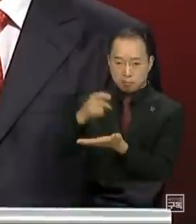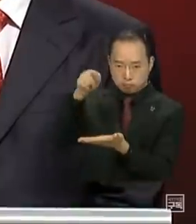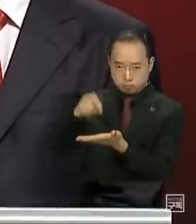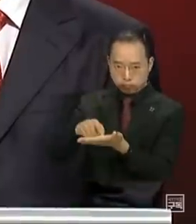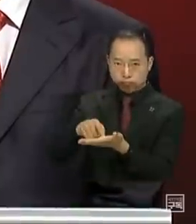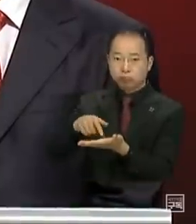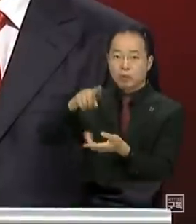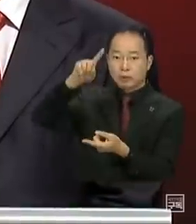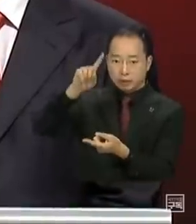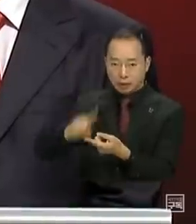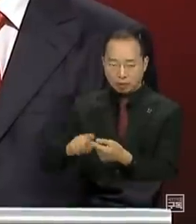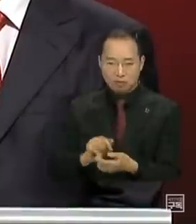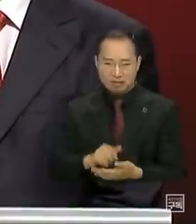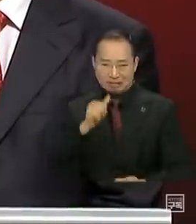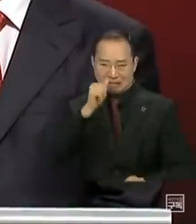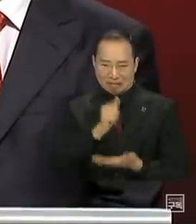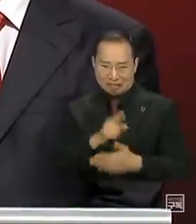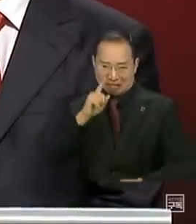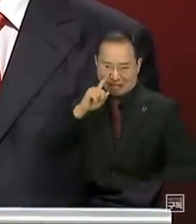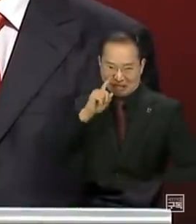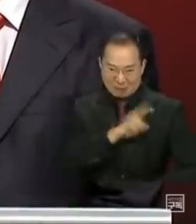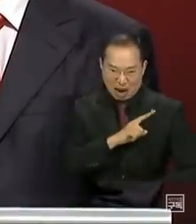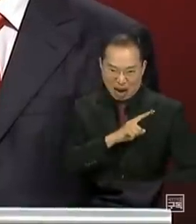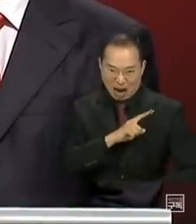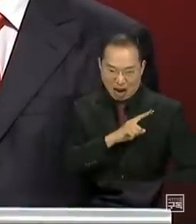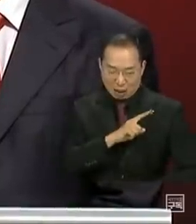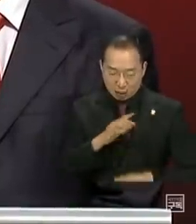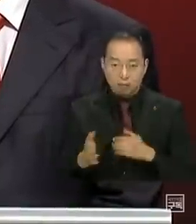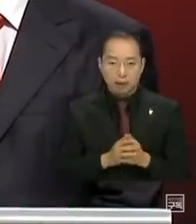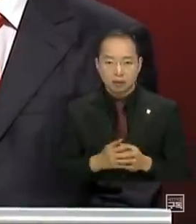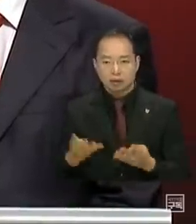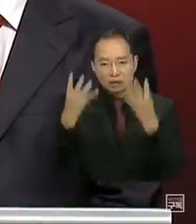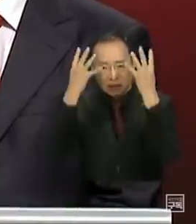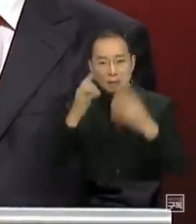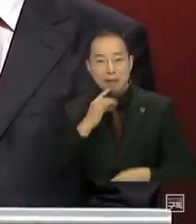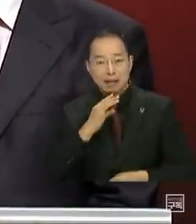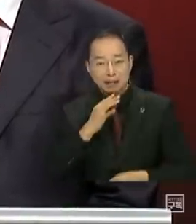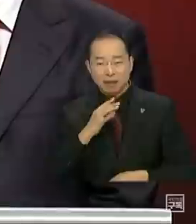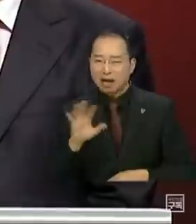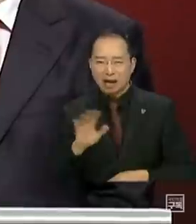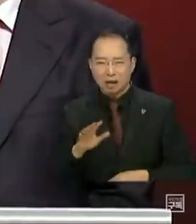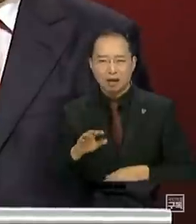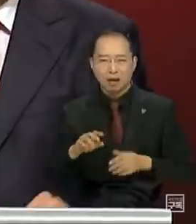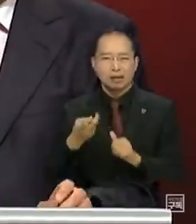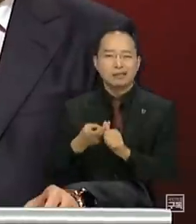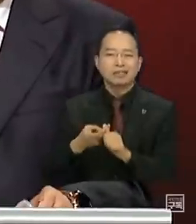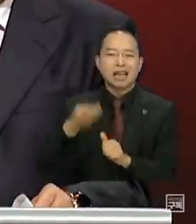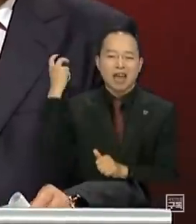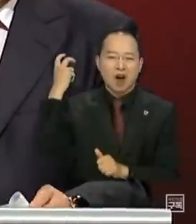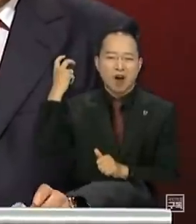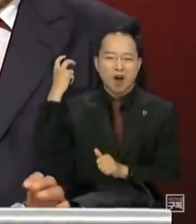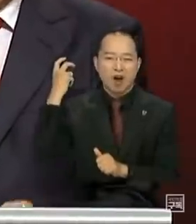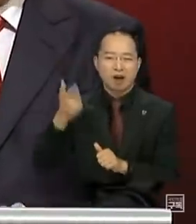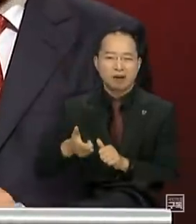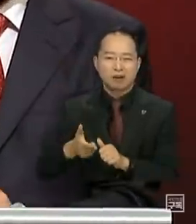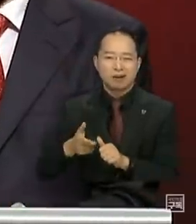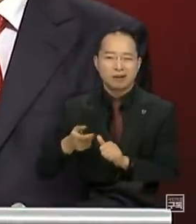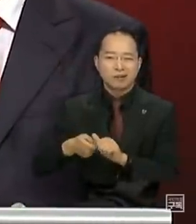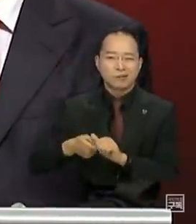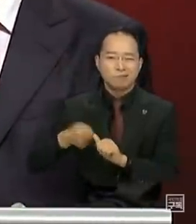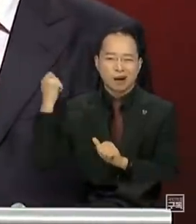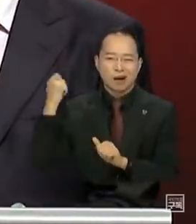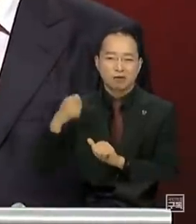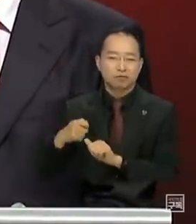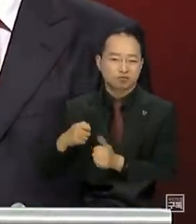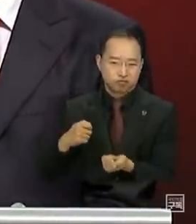대로 흉악범에 대해서는 사형집행을 꼭 해야 되겠다. 내가 그 이야기를 말씀을 드리고 그리고